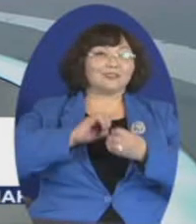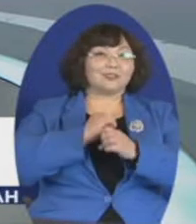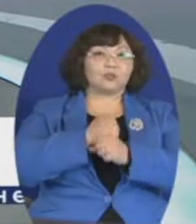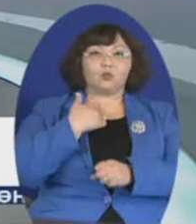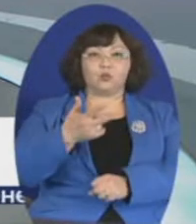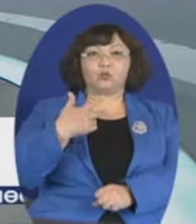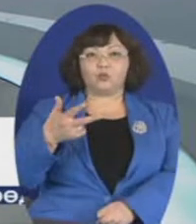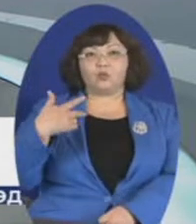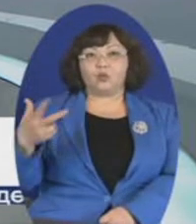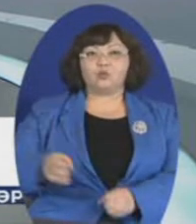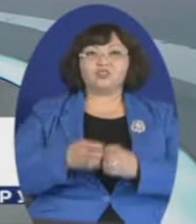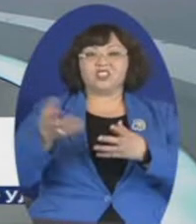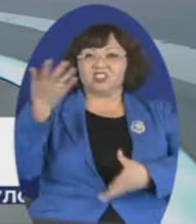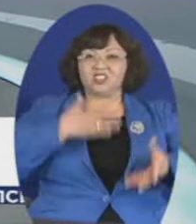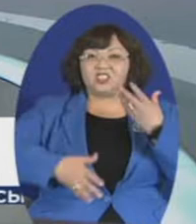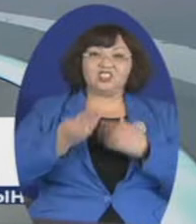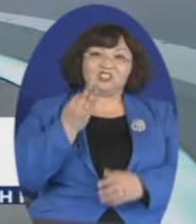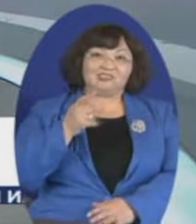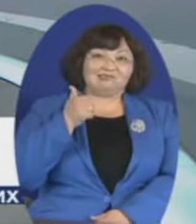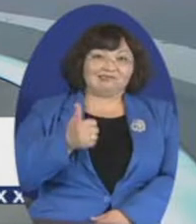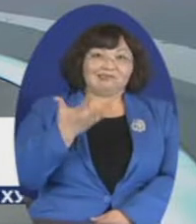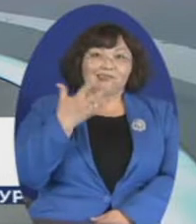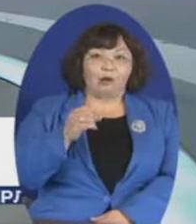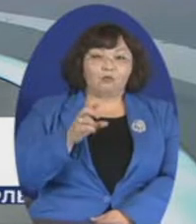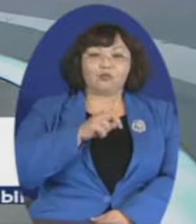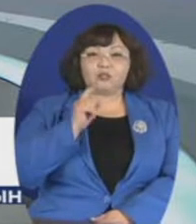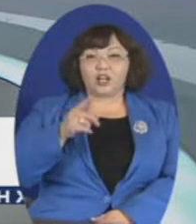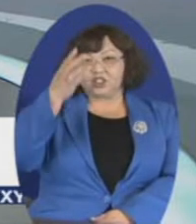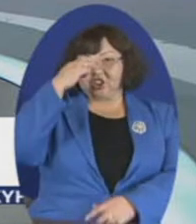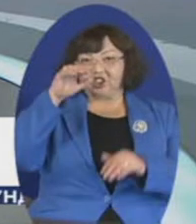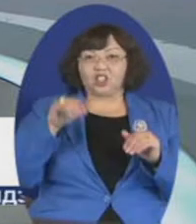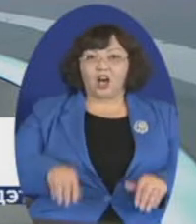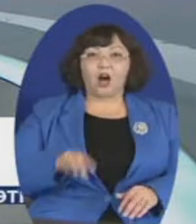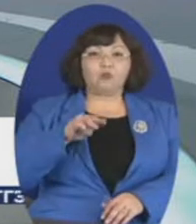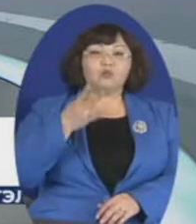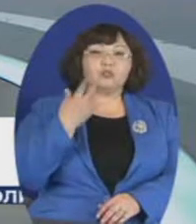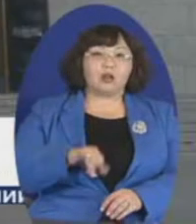бүтээл ирснээс шилдэг 50 орчим бүтээлийг Чингис хаан музейд дэлгэсэн байна.